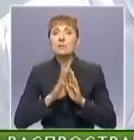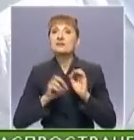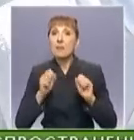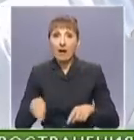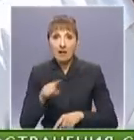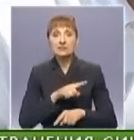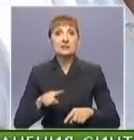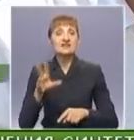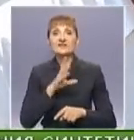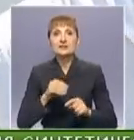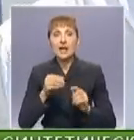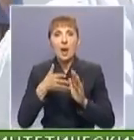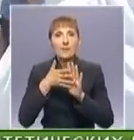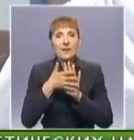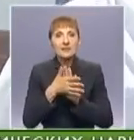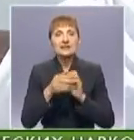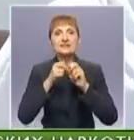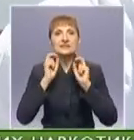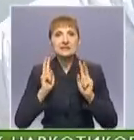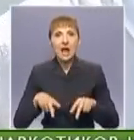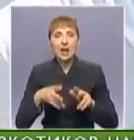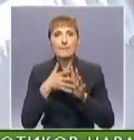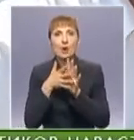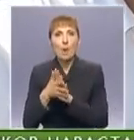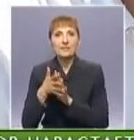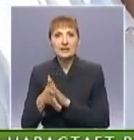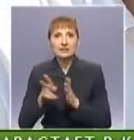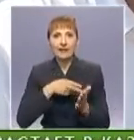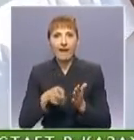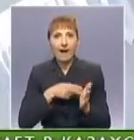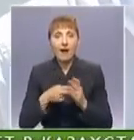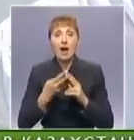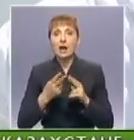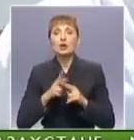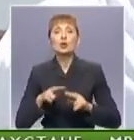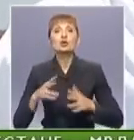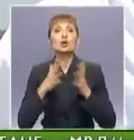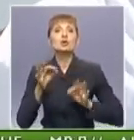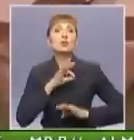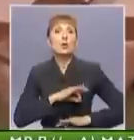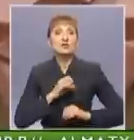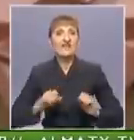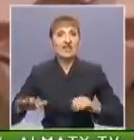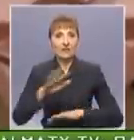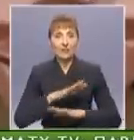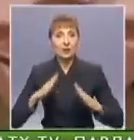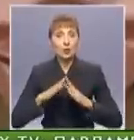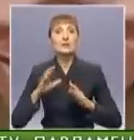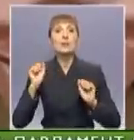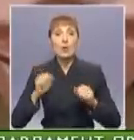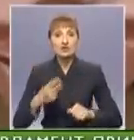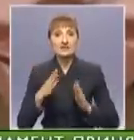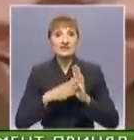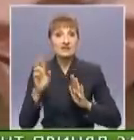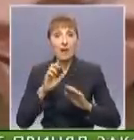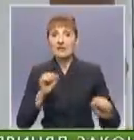пожаробезопасности, они все пропитаны трехкомпонентными пропитками, которые широко используются в Европе. Дом способен выдержать и